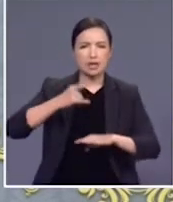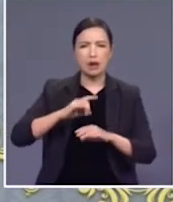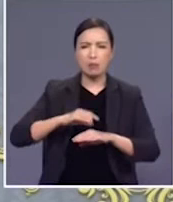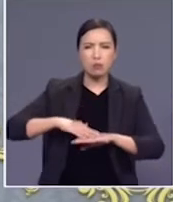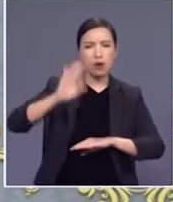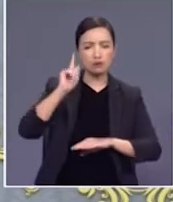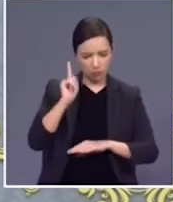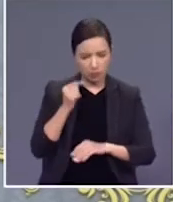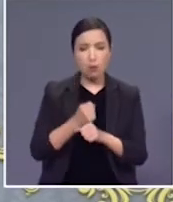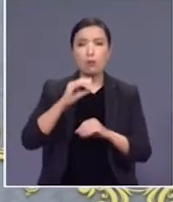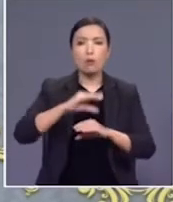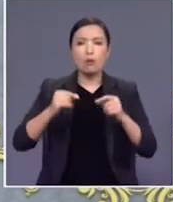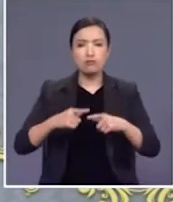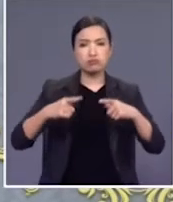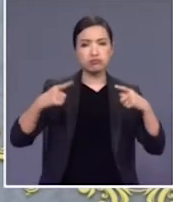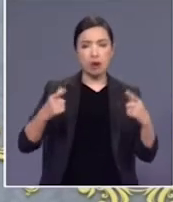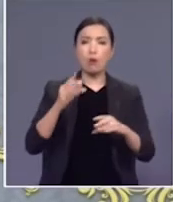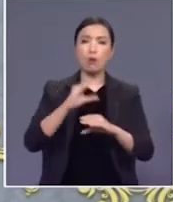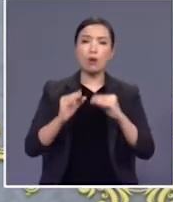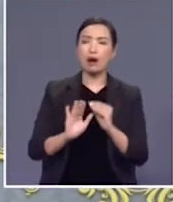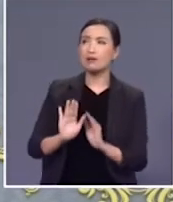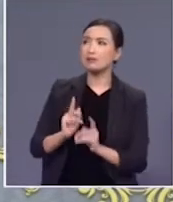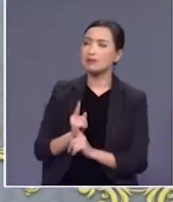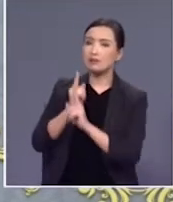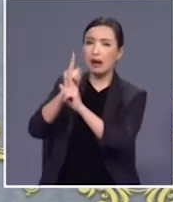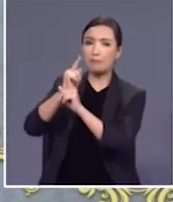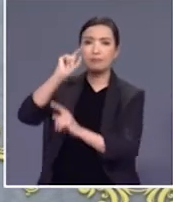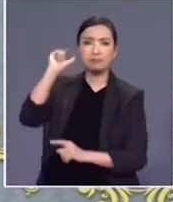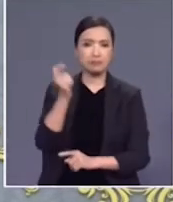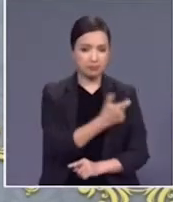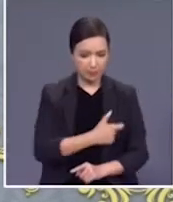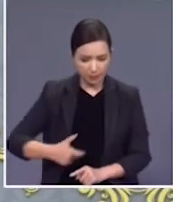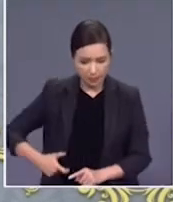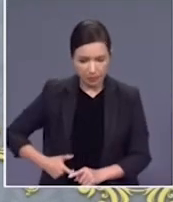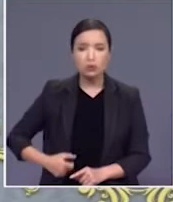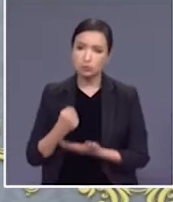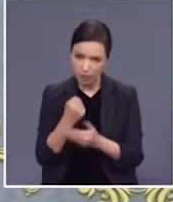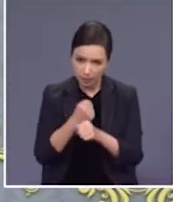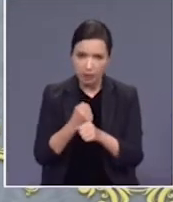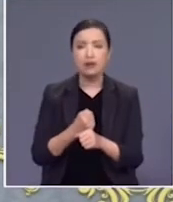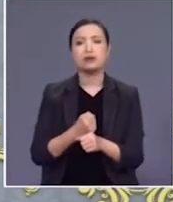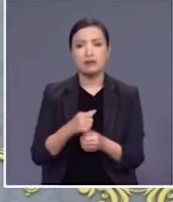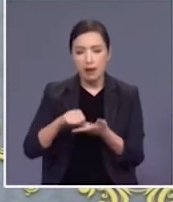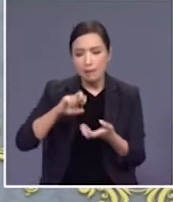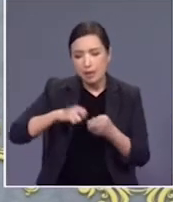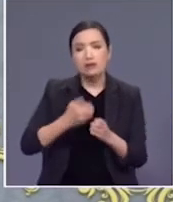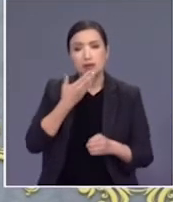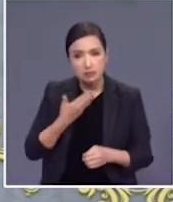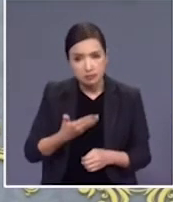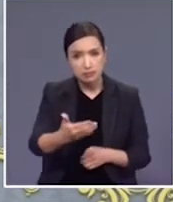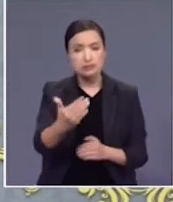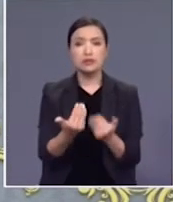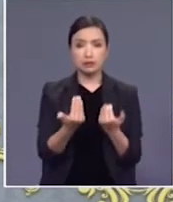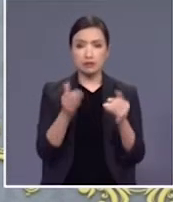โครงการขนาดใหญ่นะครับอย่างเช่นโครงการพระบรีต่างๆให้สมบูรณ์เกิดขึ้นมันก็จะได้เกิดความยั่งยืนอีกด้วยนะครับในการนี้รัฐบา